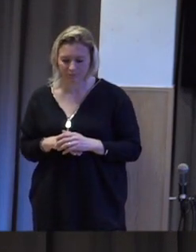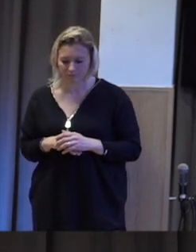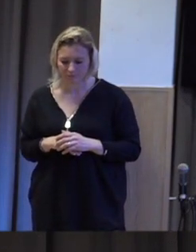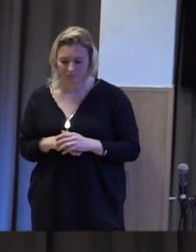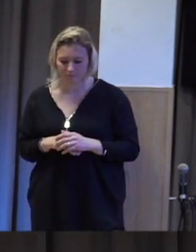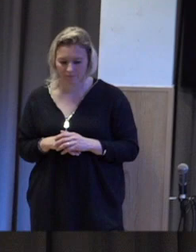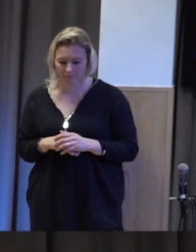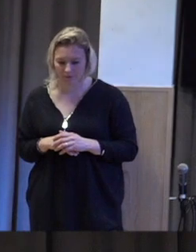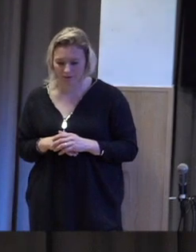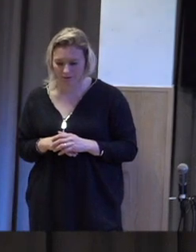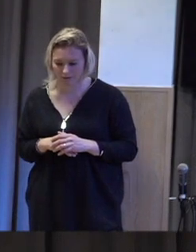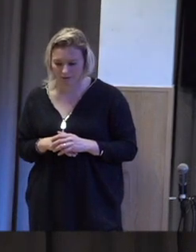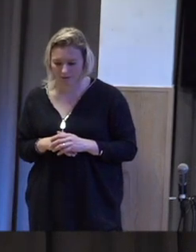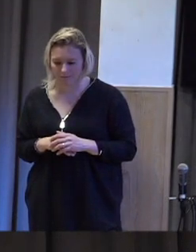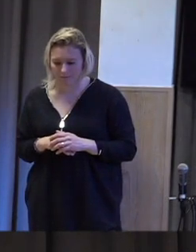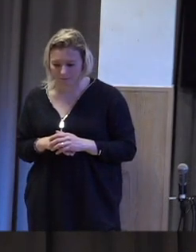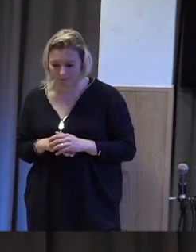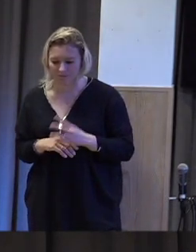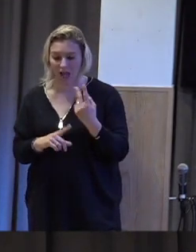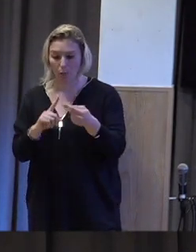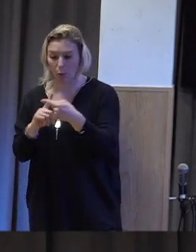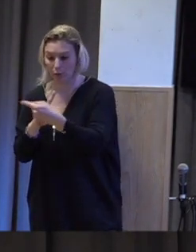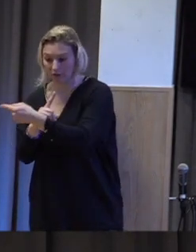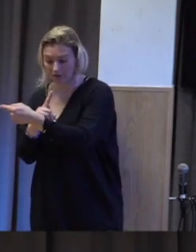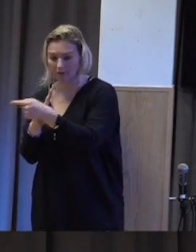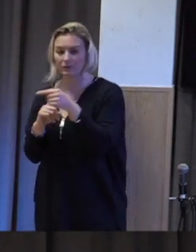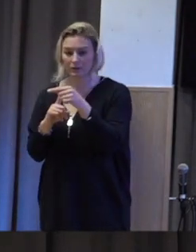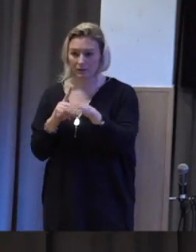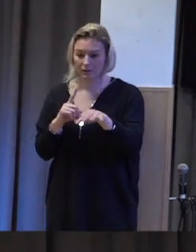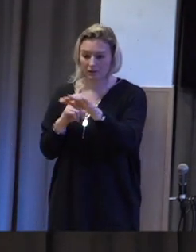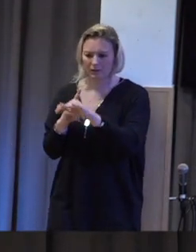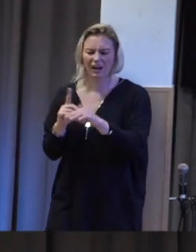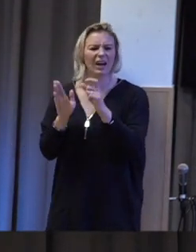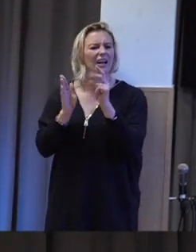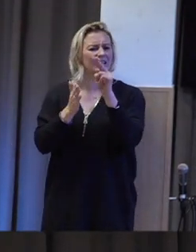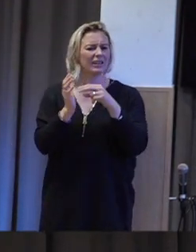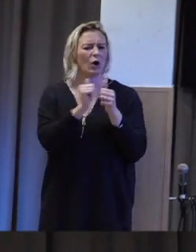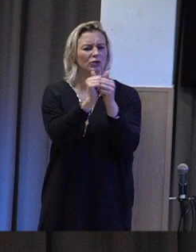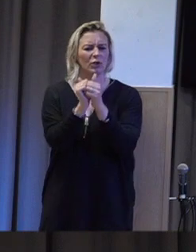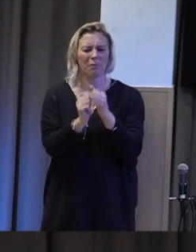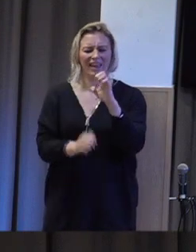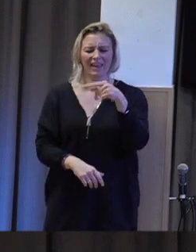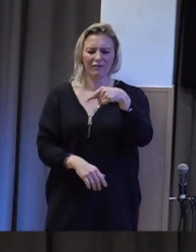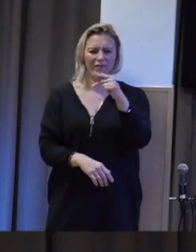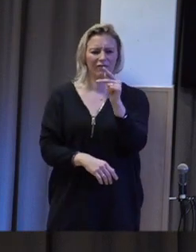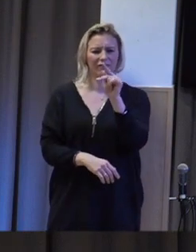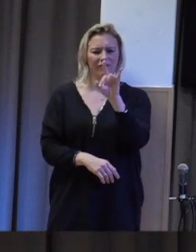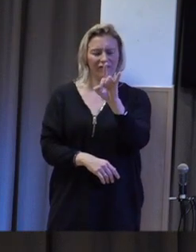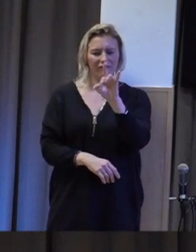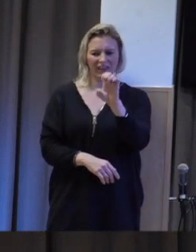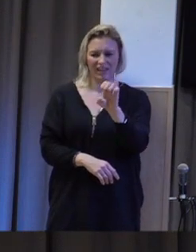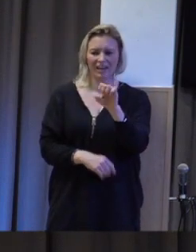Celui qui a donné les uns comme apôtres, hein, nous allons lire donc Éphésiens chapitre 4, verset 11.